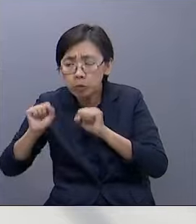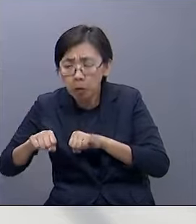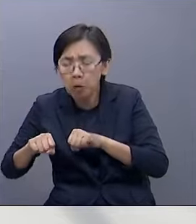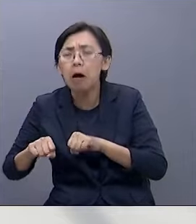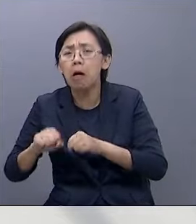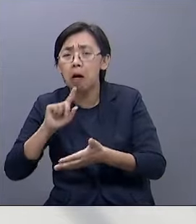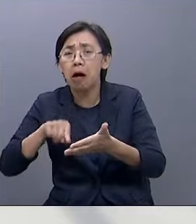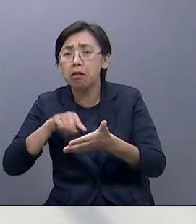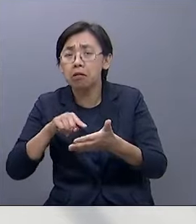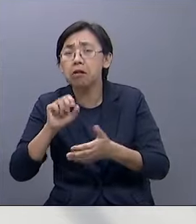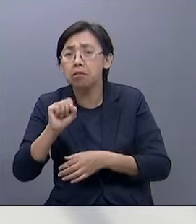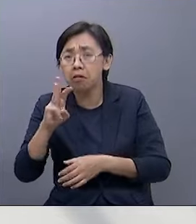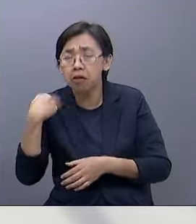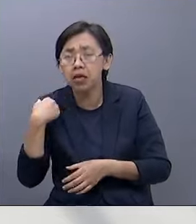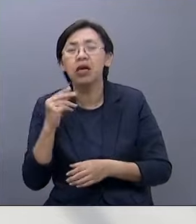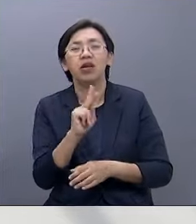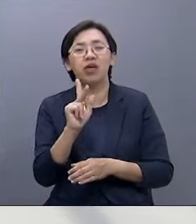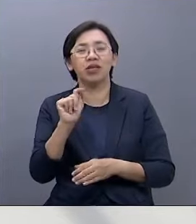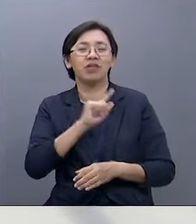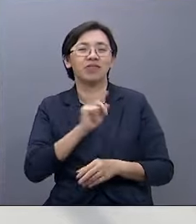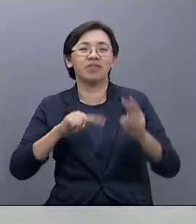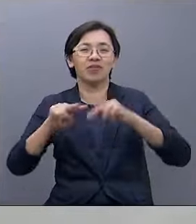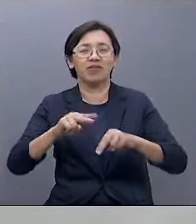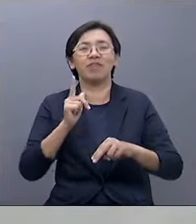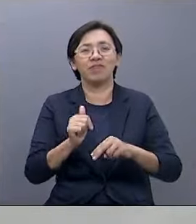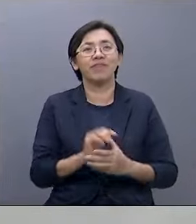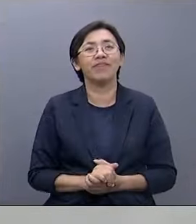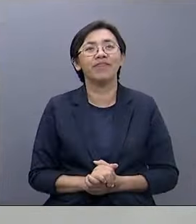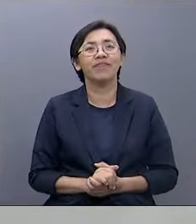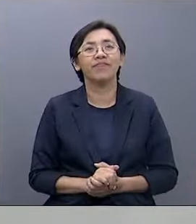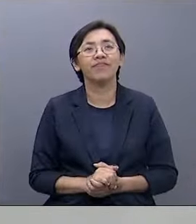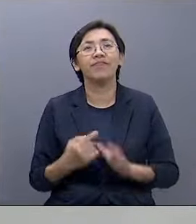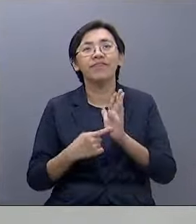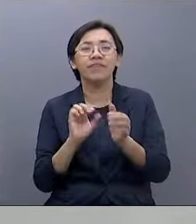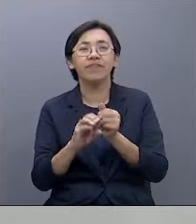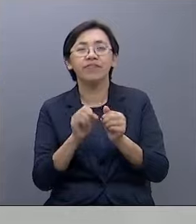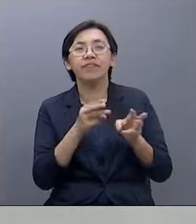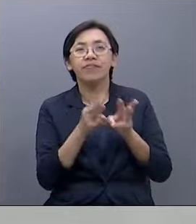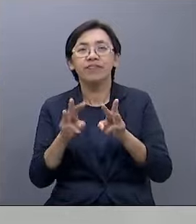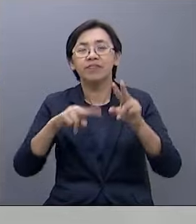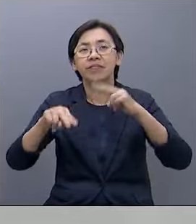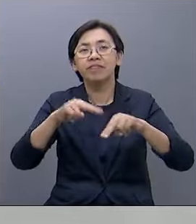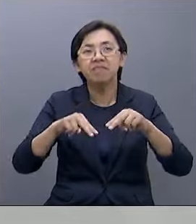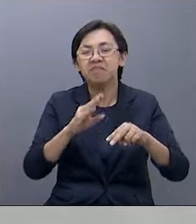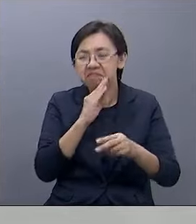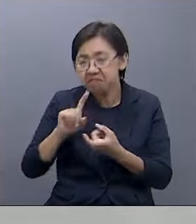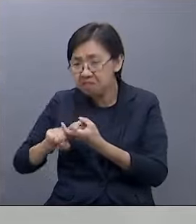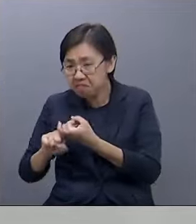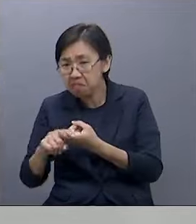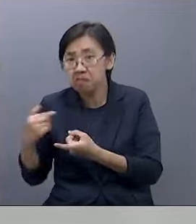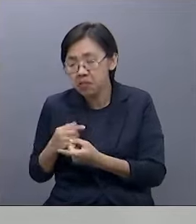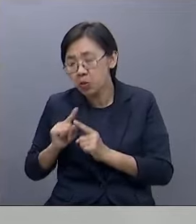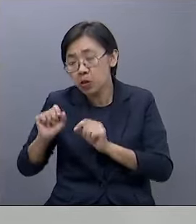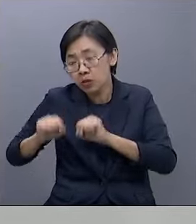ก็คงต้องไปดูที่การตรวจสอบของกกตกันเป็นหลักแล้วล่ะค่ะก็มีการเสนอแนะวิธีการตรวจฮ้วเลือกสว